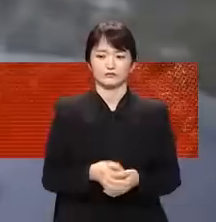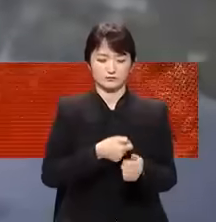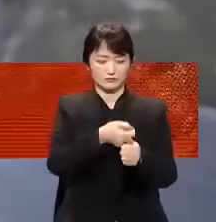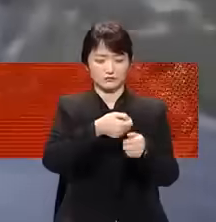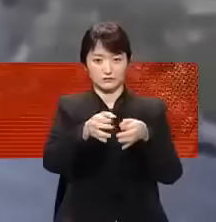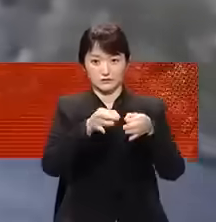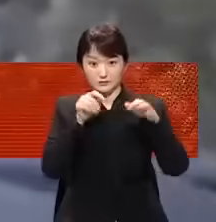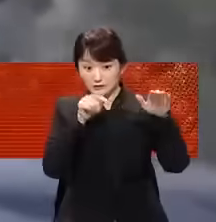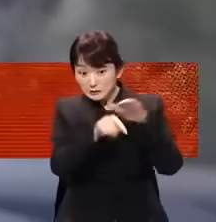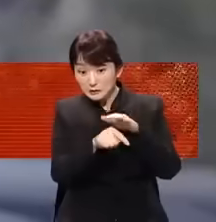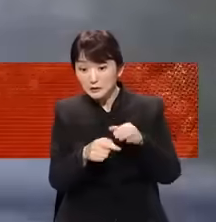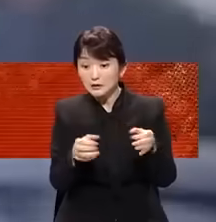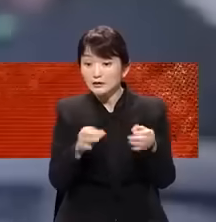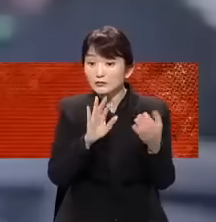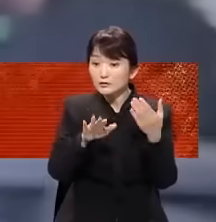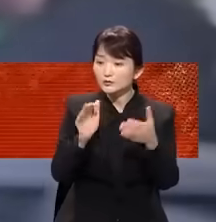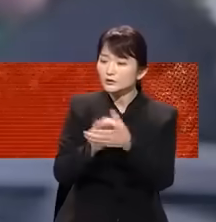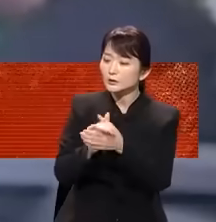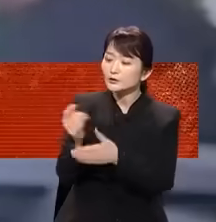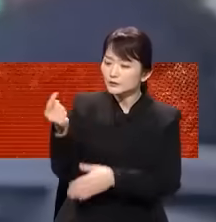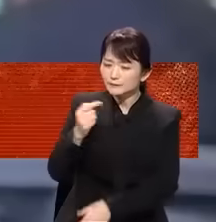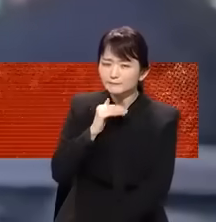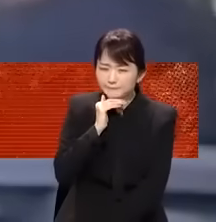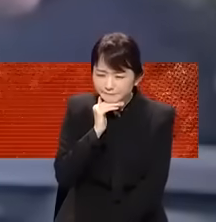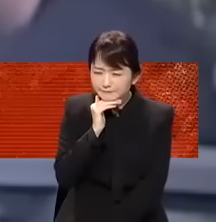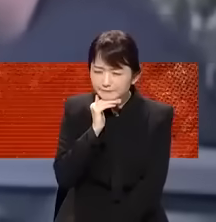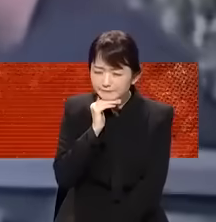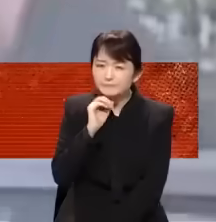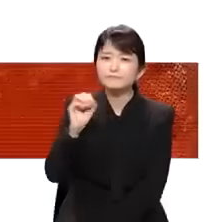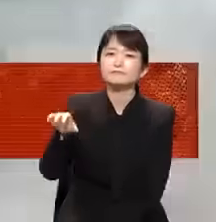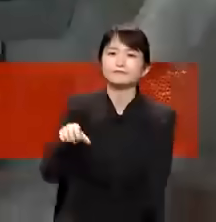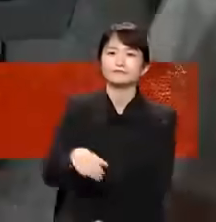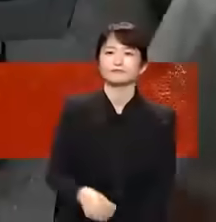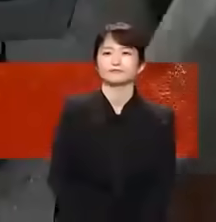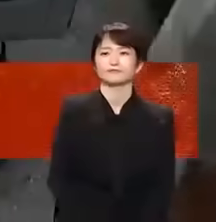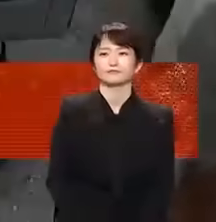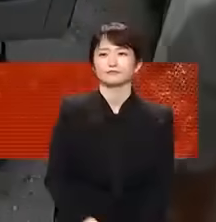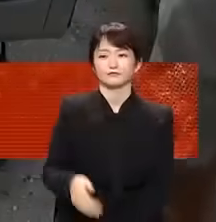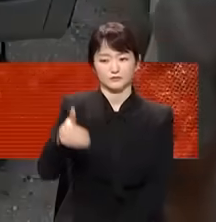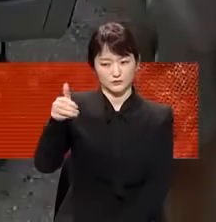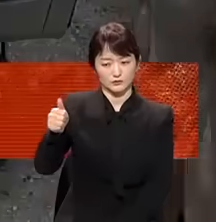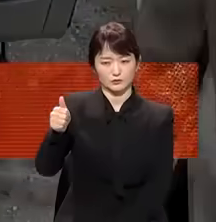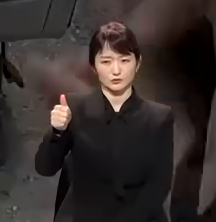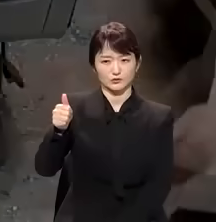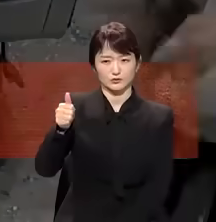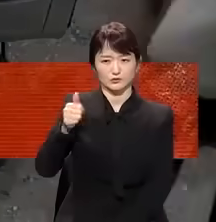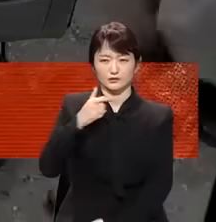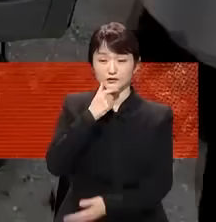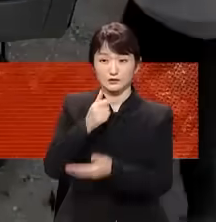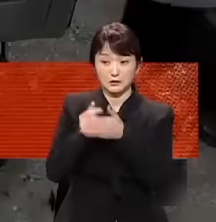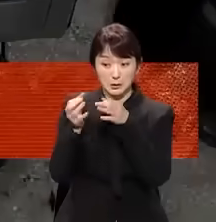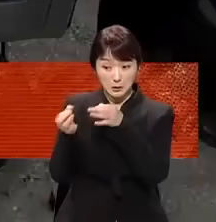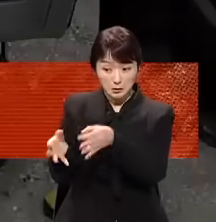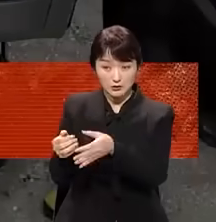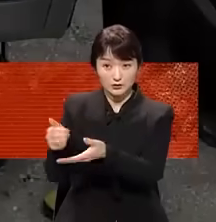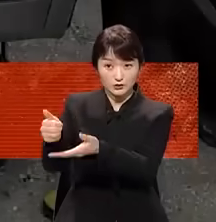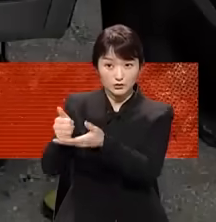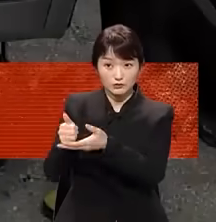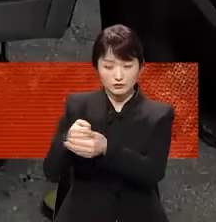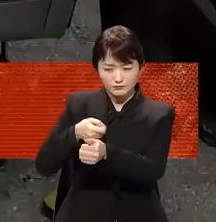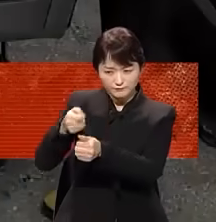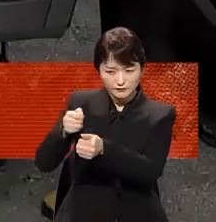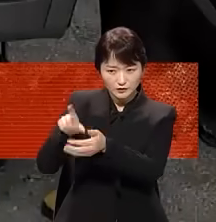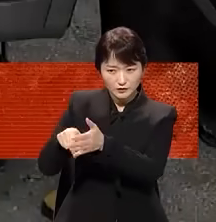아 뭐 좀 있따 친구가 올 거 같다 조만 기다리겠다 이렇게 업주를 속이고 업주와 손님이 한 눈판 사이에 지금 보셨던